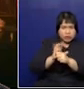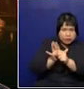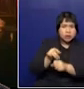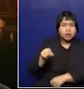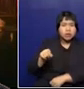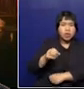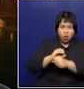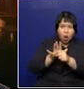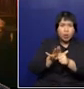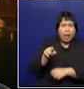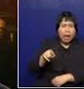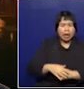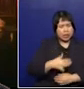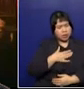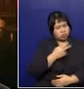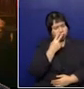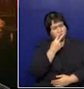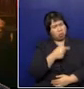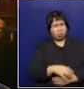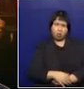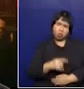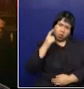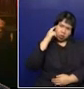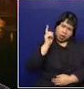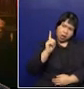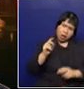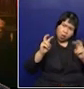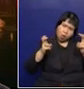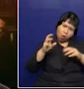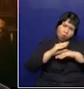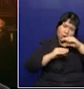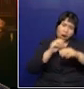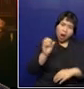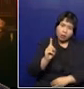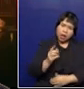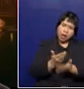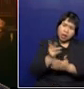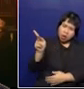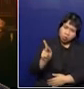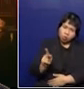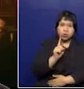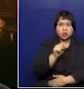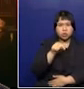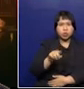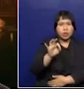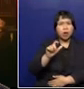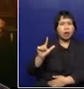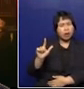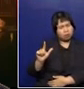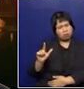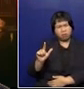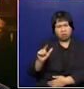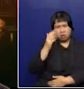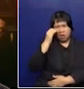โควิด19ตอนแรกผมก็ดูว่าเอ๊ะเขาคิดแคมเปญเนี่ยโจทย์มันมาจากอะไรทำไมต้องขอกู้ 1.9 ล้านล้านซึ่งมัน